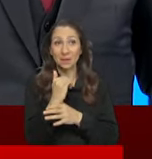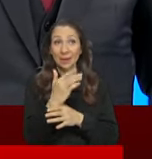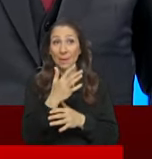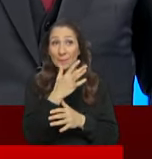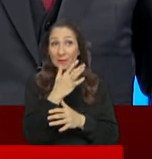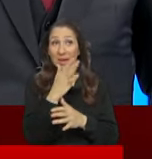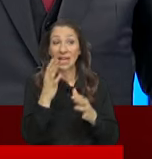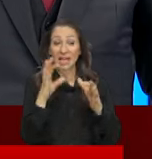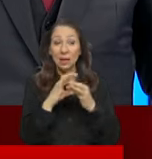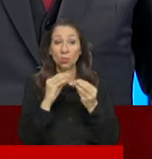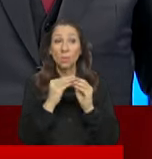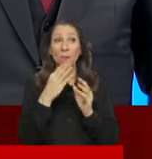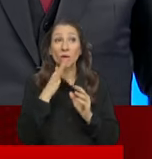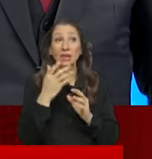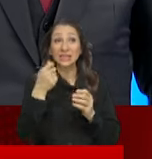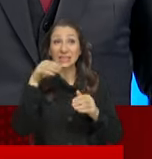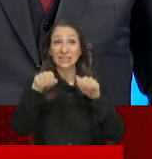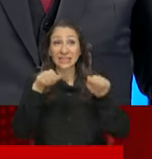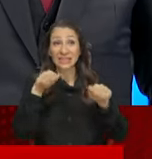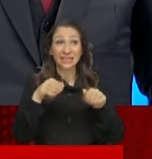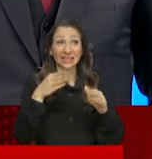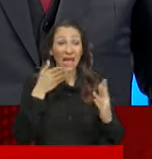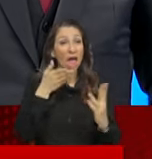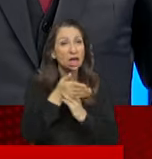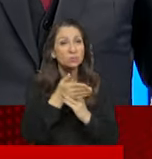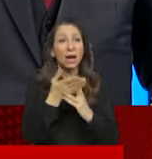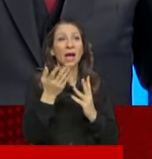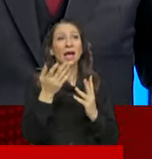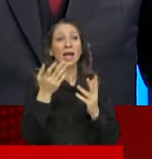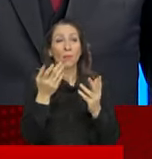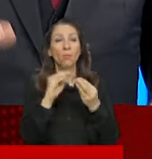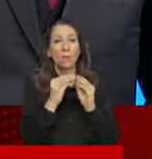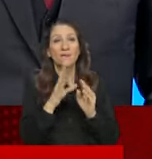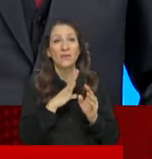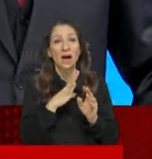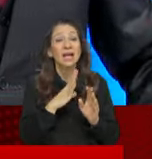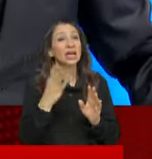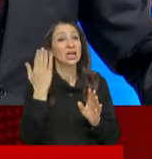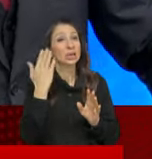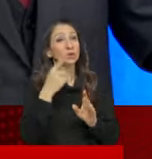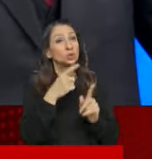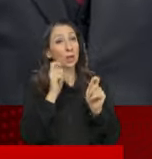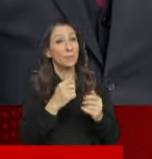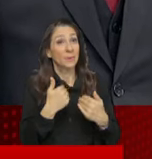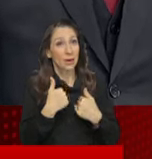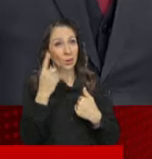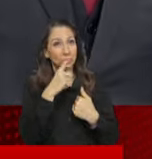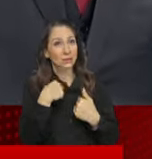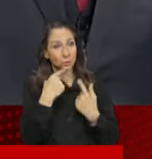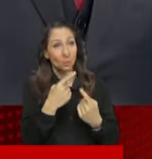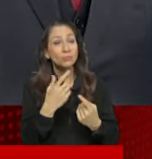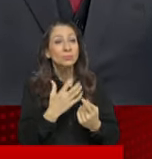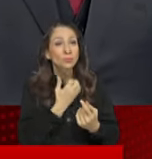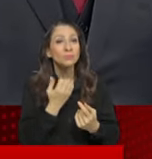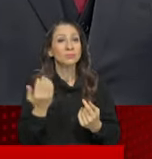bilme ile ilgili bir problemi yok e istihdama erişme ile ilgili ya da işe erişme le ilgili problemler var Efendim geçmişte şunu yaptım ben o yüzden söylüyorum